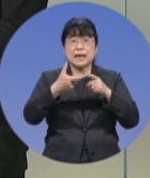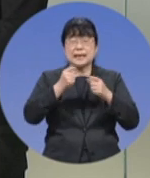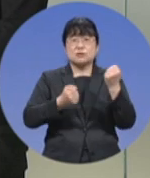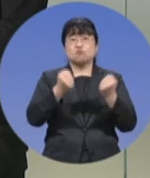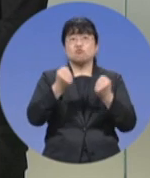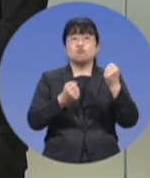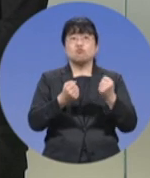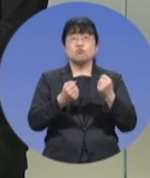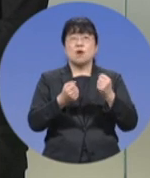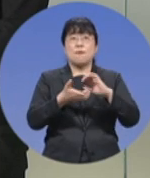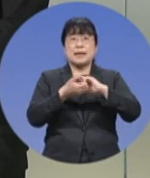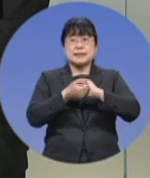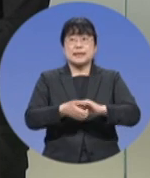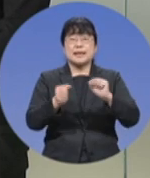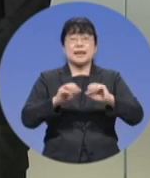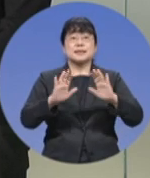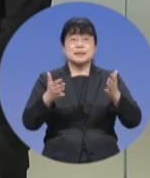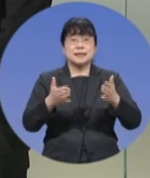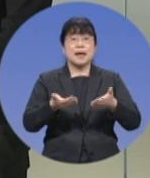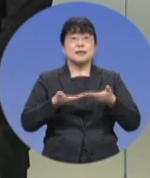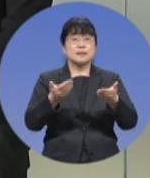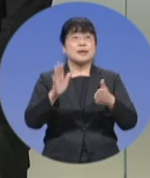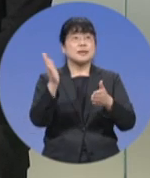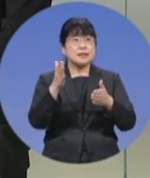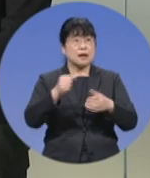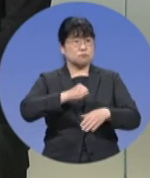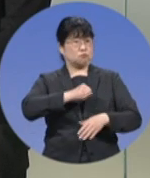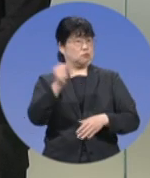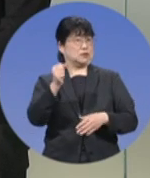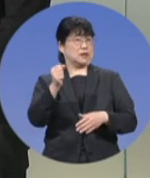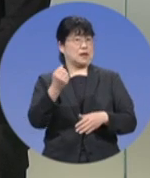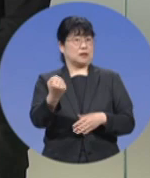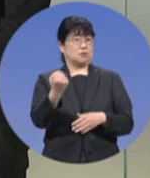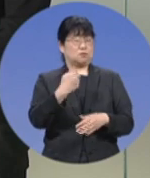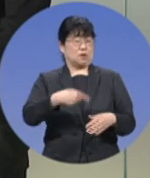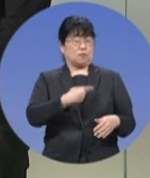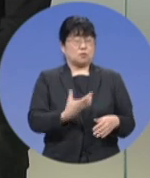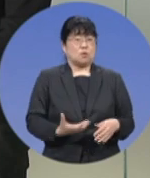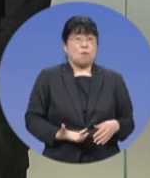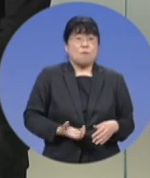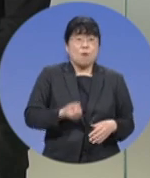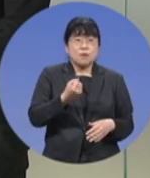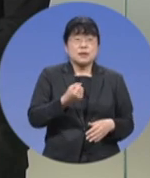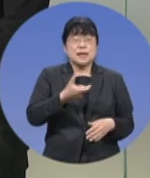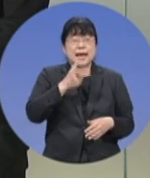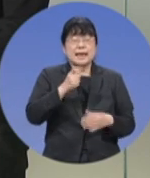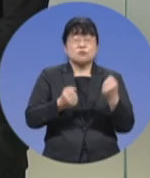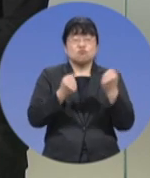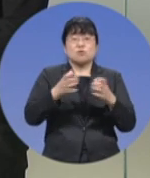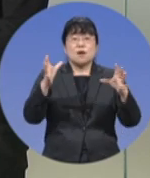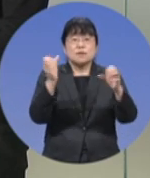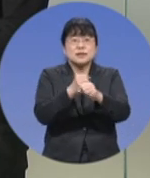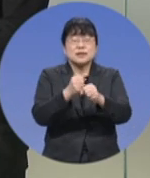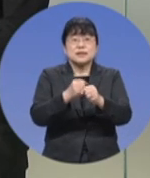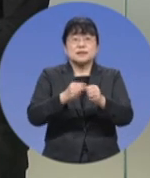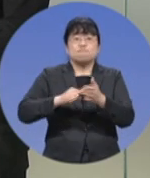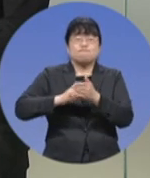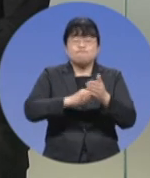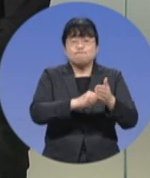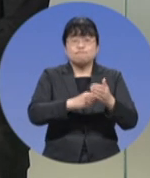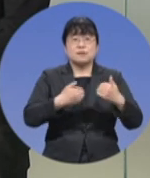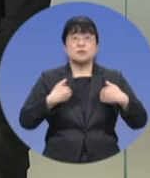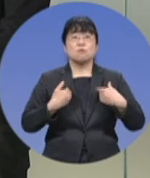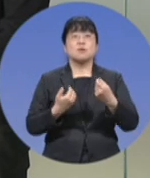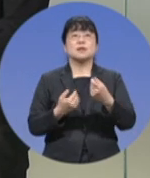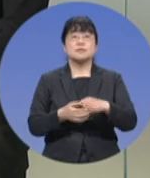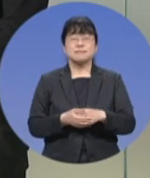転は絶対しない、させない、許さないといった強い意志を持って飲酒運転根絶に取り組まなくてはいけませんね。